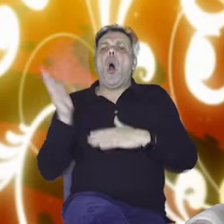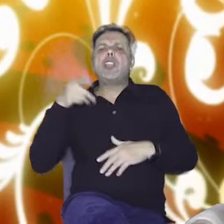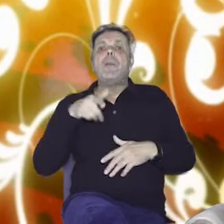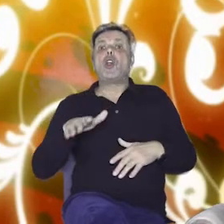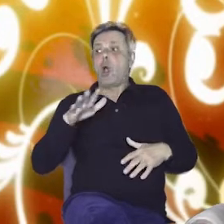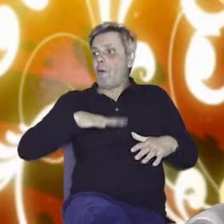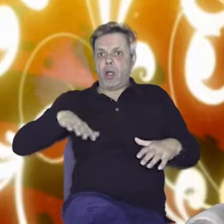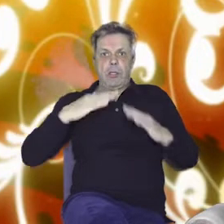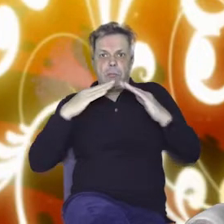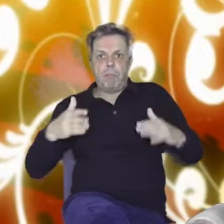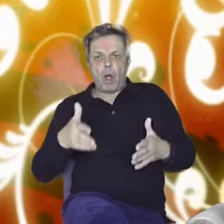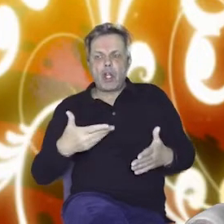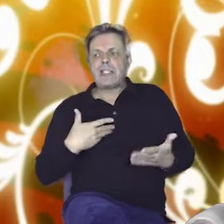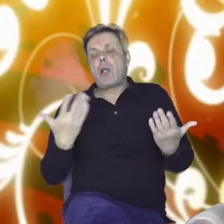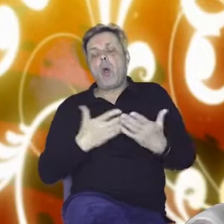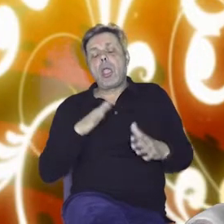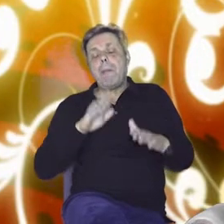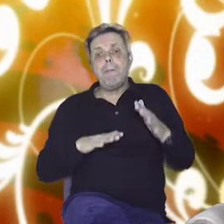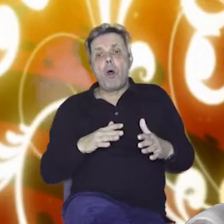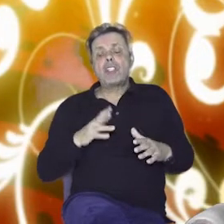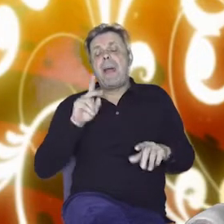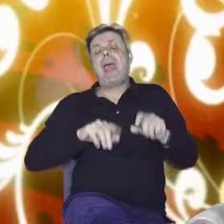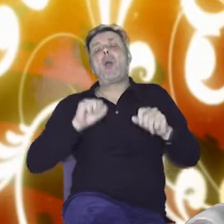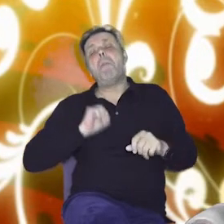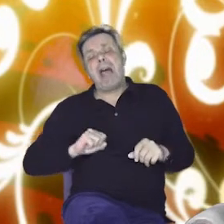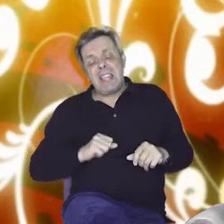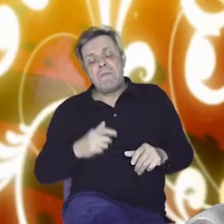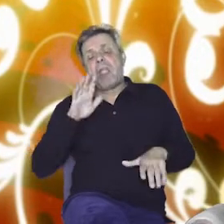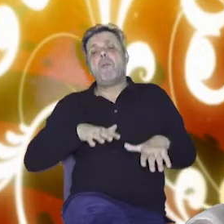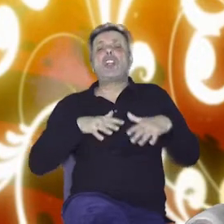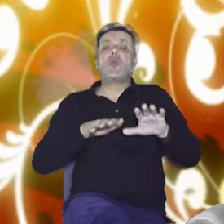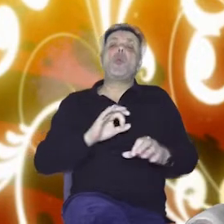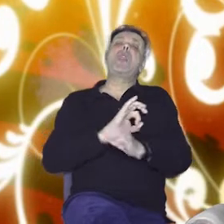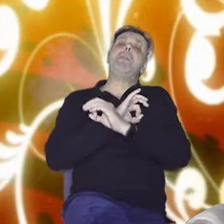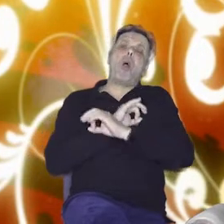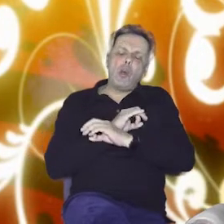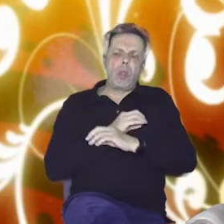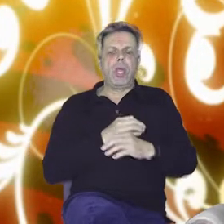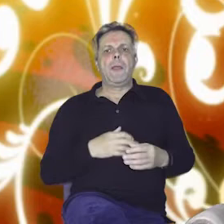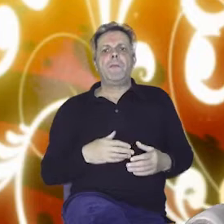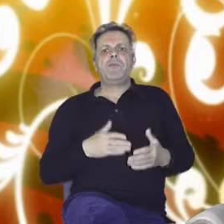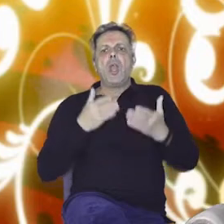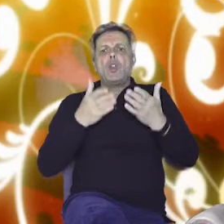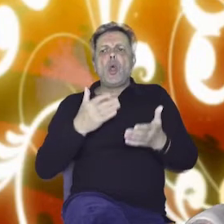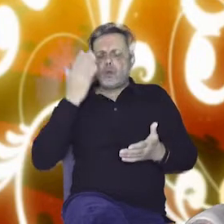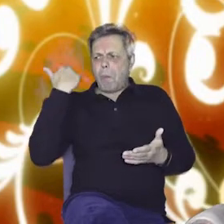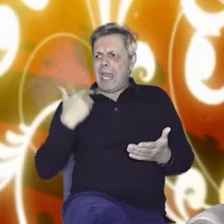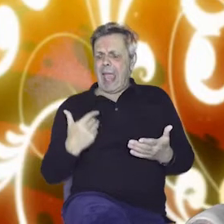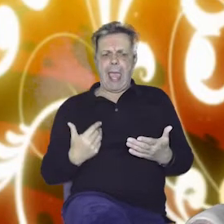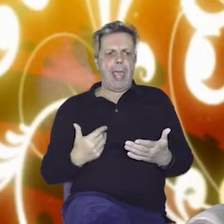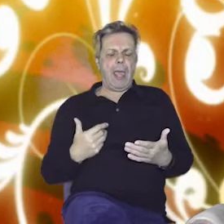prostora za koji možda neko pati, a možda su ljudi i poginuli i tako dalje. Evo, to su mi bile nekako one